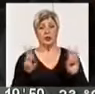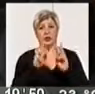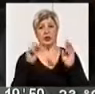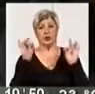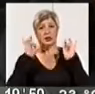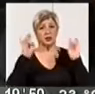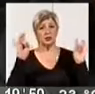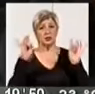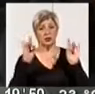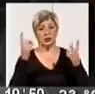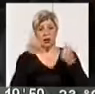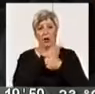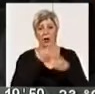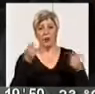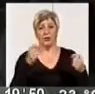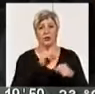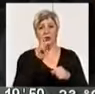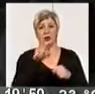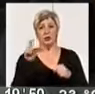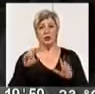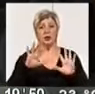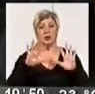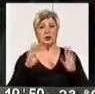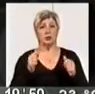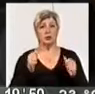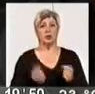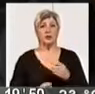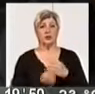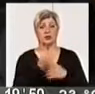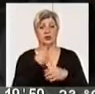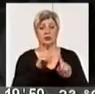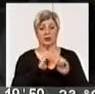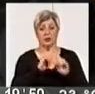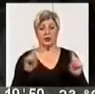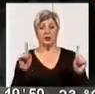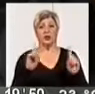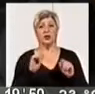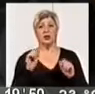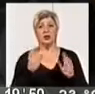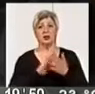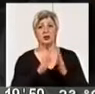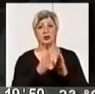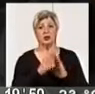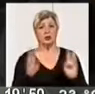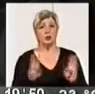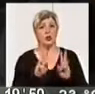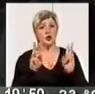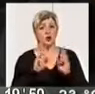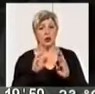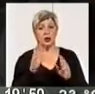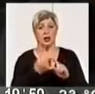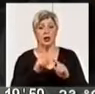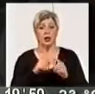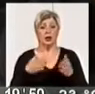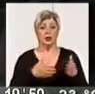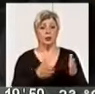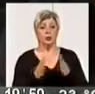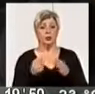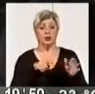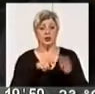сигнализация, оповещение людей на случай возникновения непредвиденной ситуации пожара. Это пути эвакуации